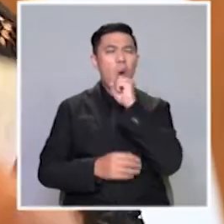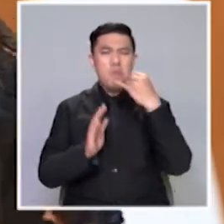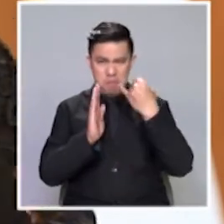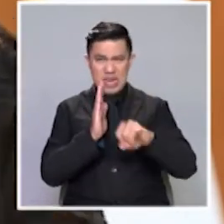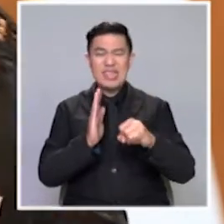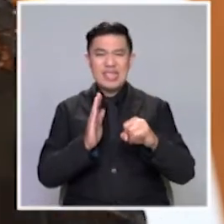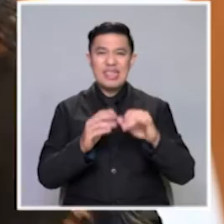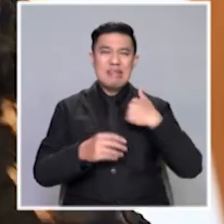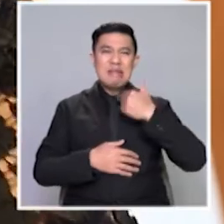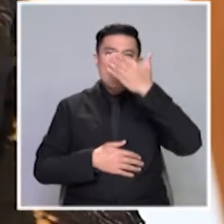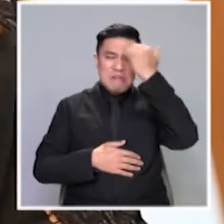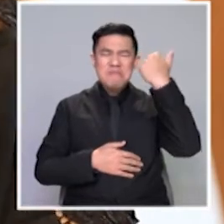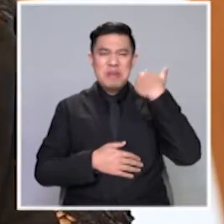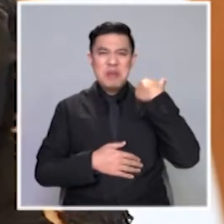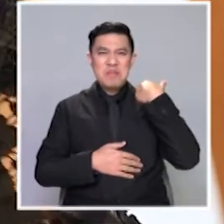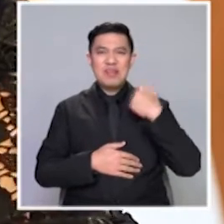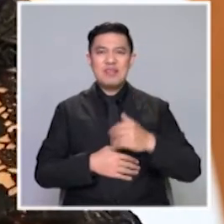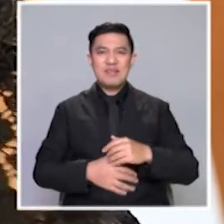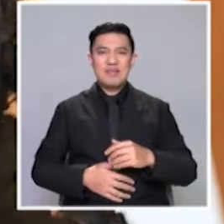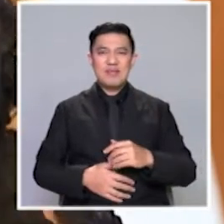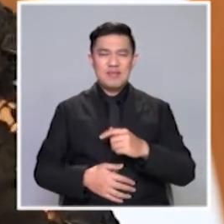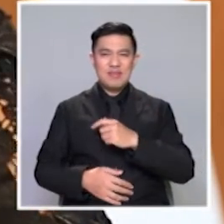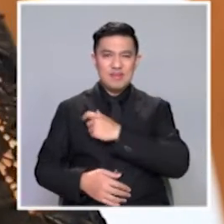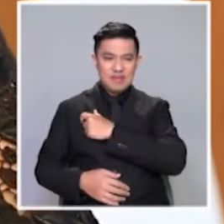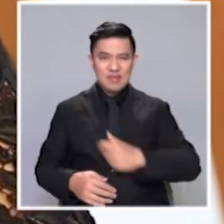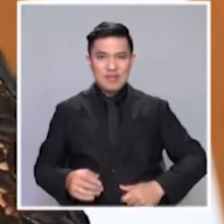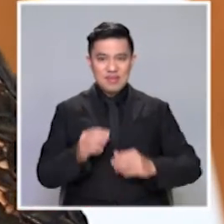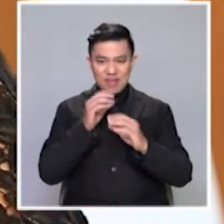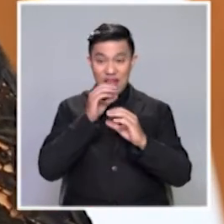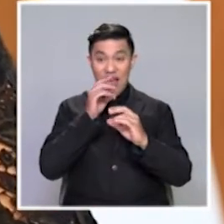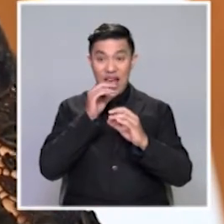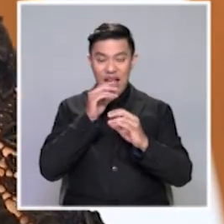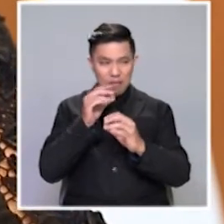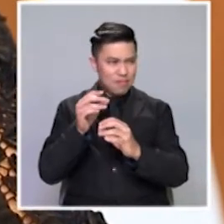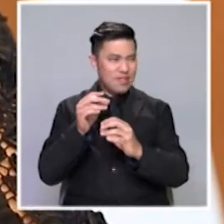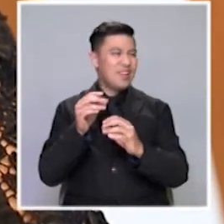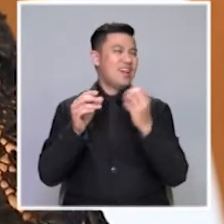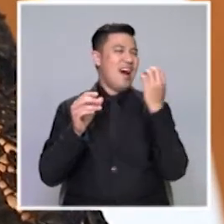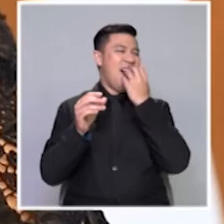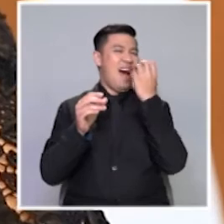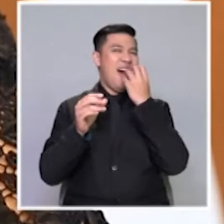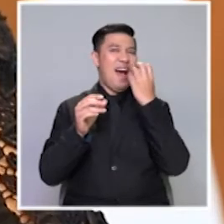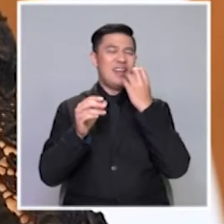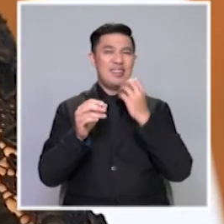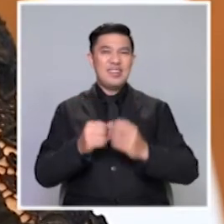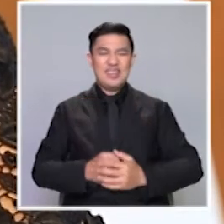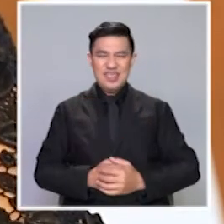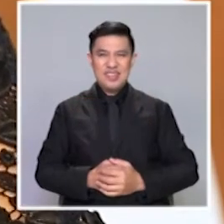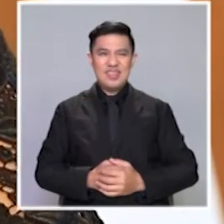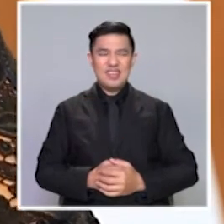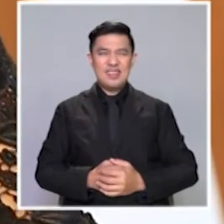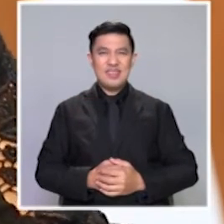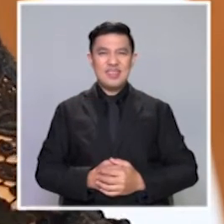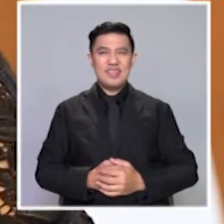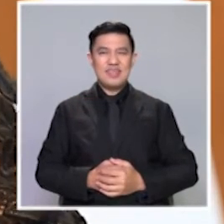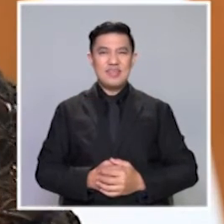โหอีกอันนึงท่านก็เอาคาเรเนตยกออกจากปากแล้วท่านก็หัวเราะแล้วว่าแล้วกันเนอร์แล้วกัน